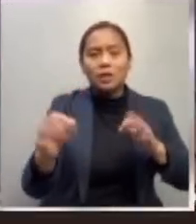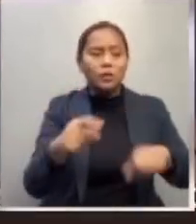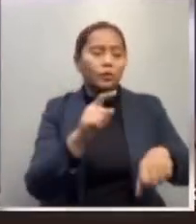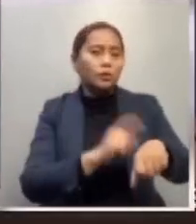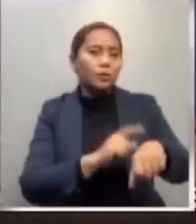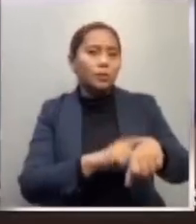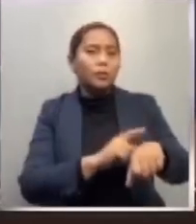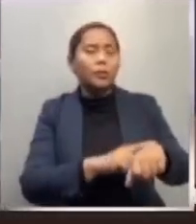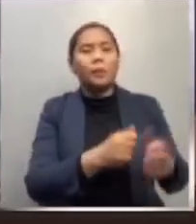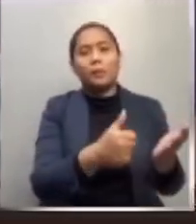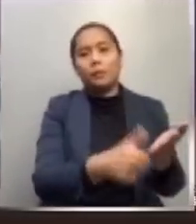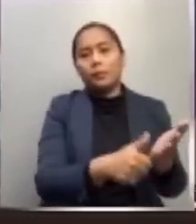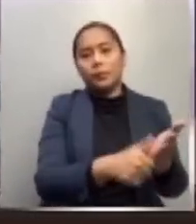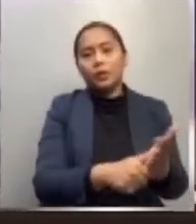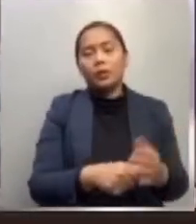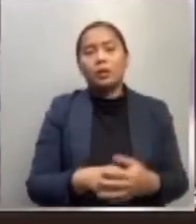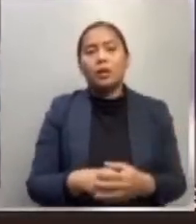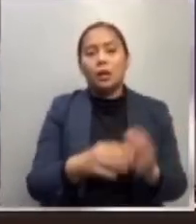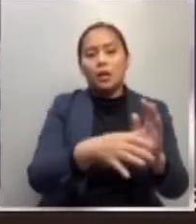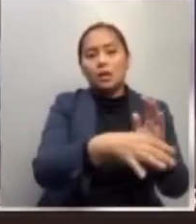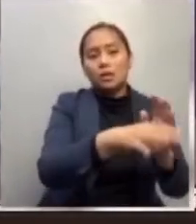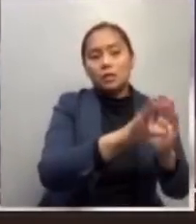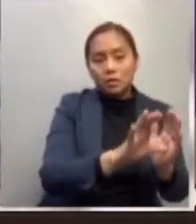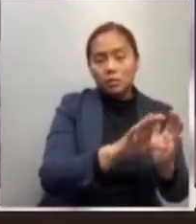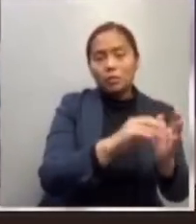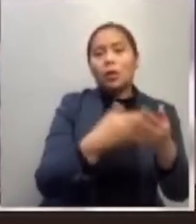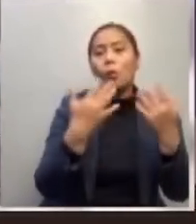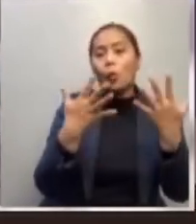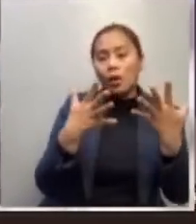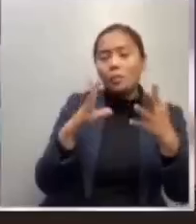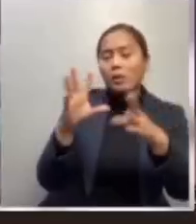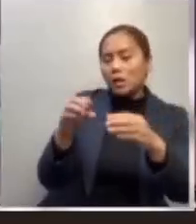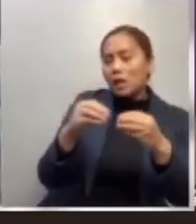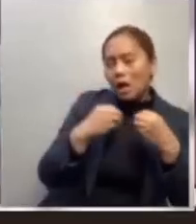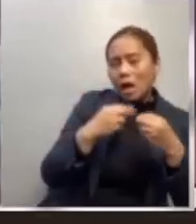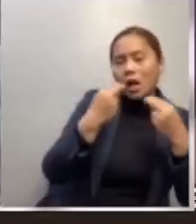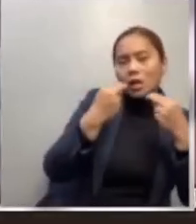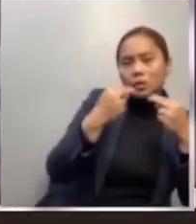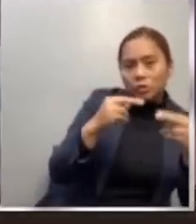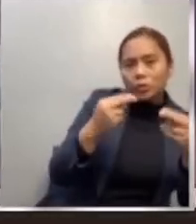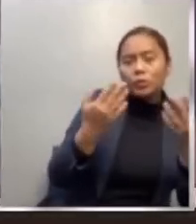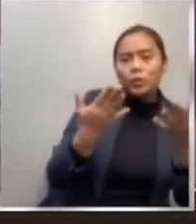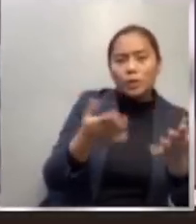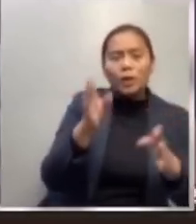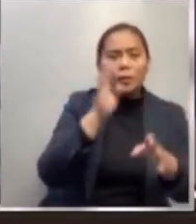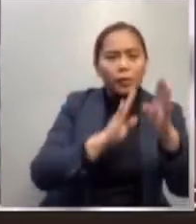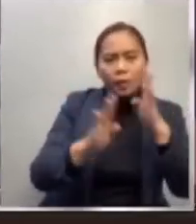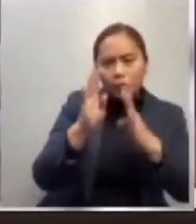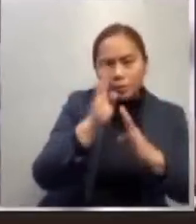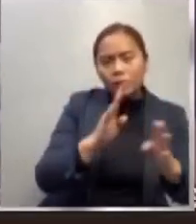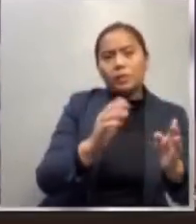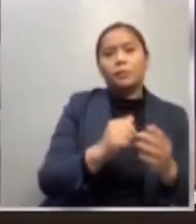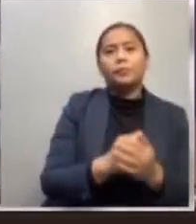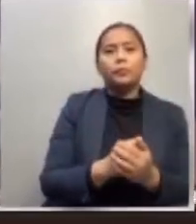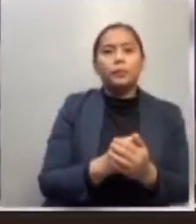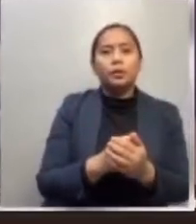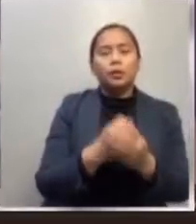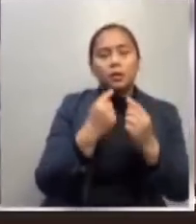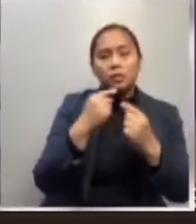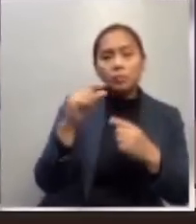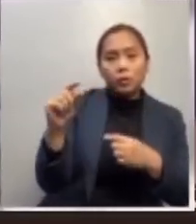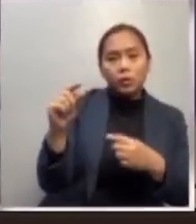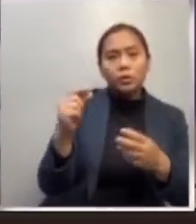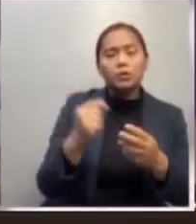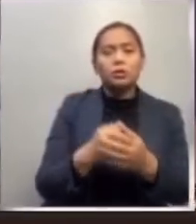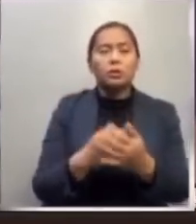COMELEC na ulat tungkol sa untoward incidents o maging negative reports. Katunayan, smooth daw ang pagboto